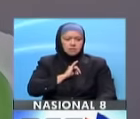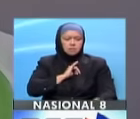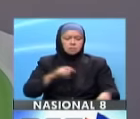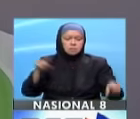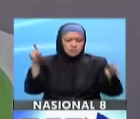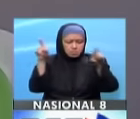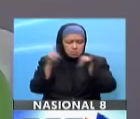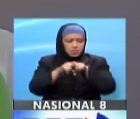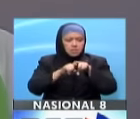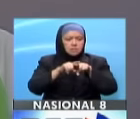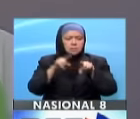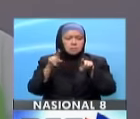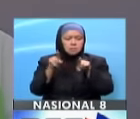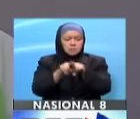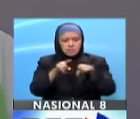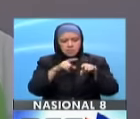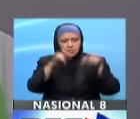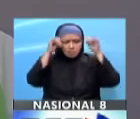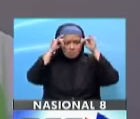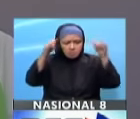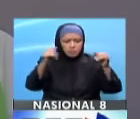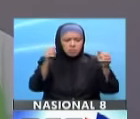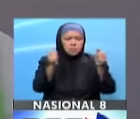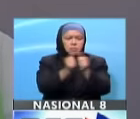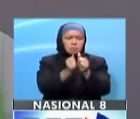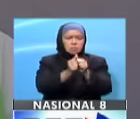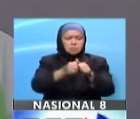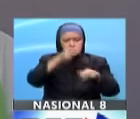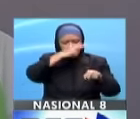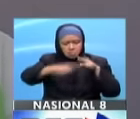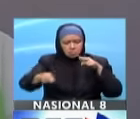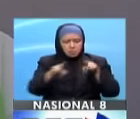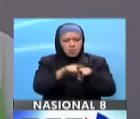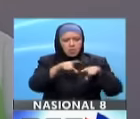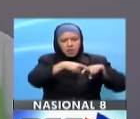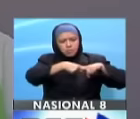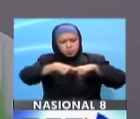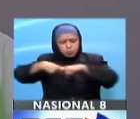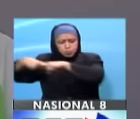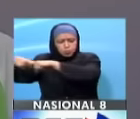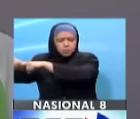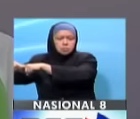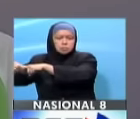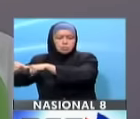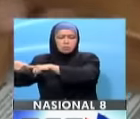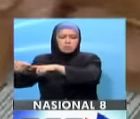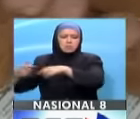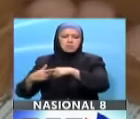golok-golok. Lebih kurang dalam satu depa lebih. Maknanya lebih kurang dalam 5 kaki.